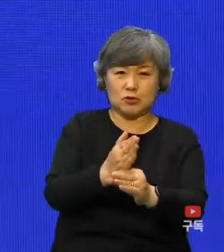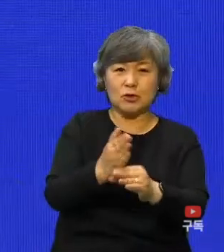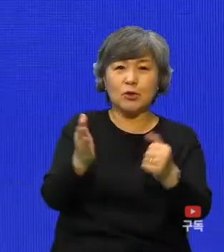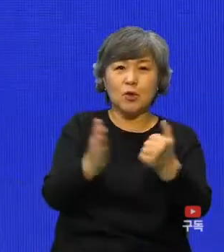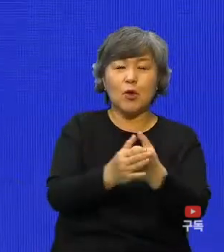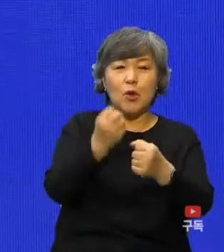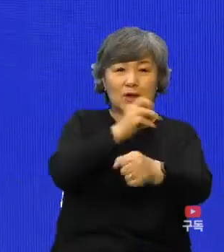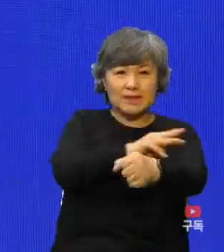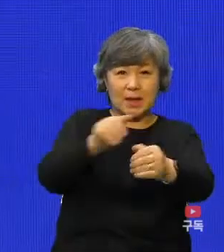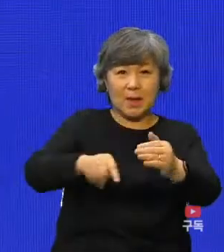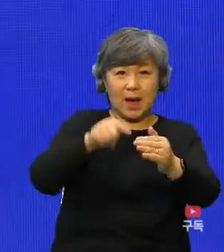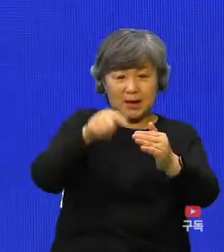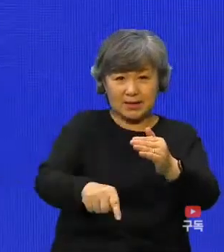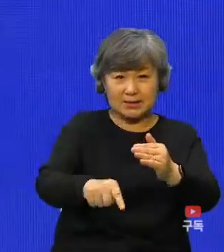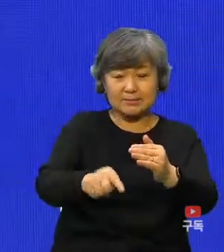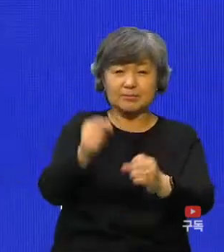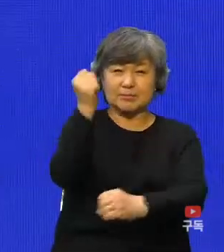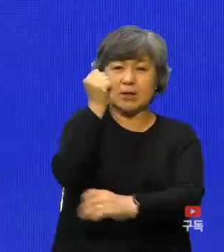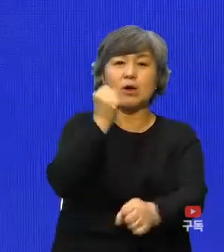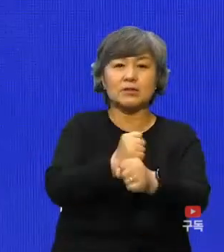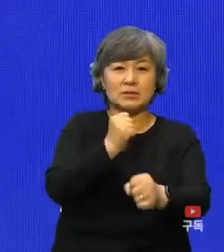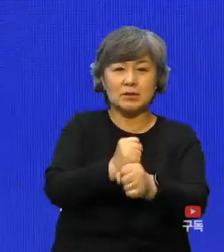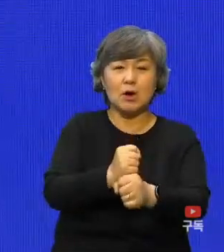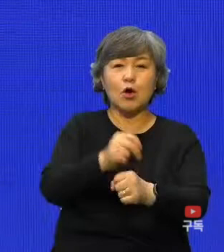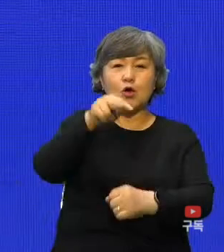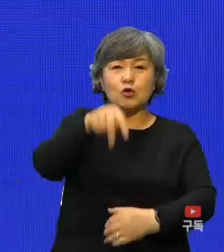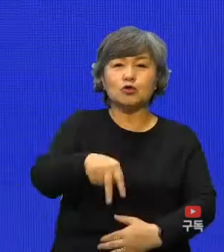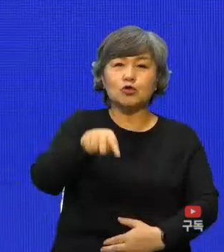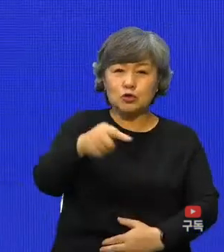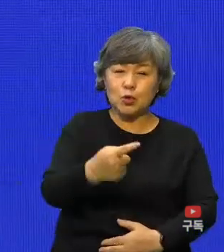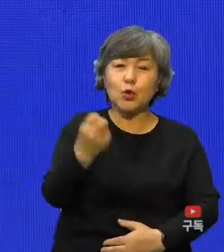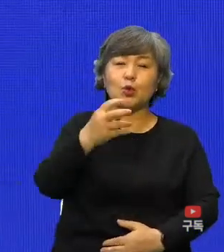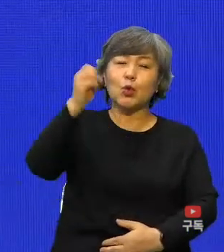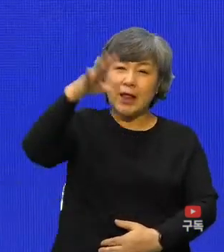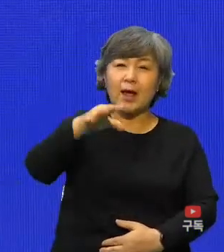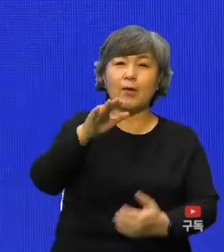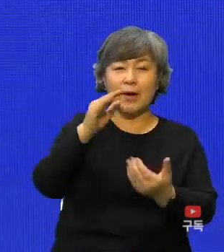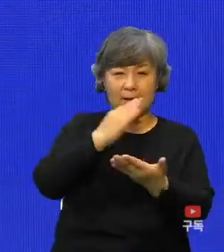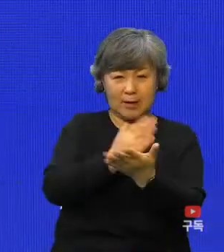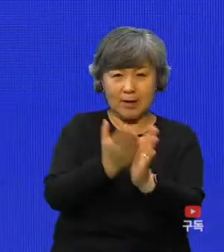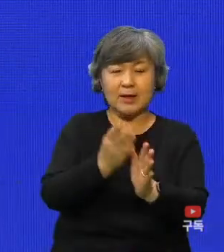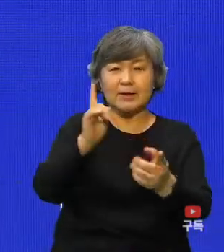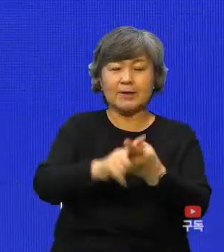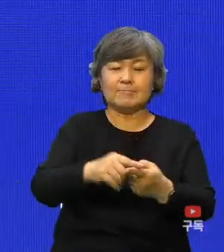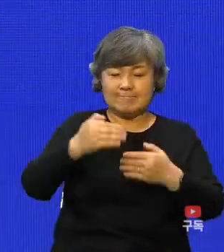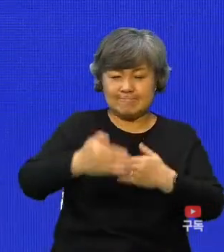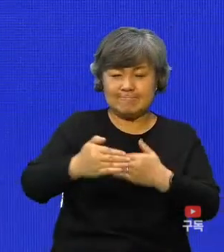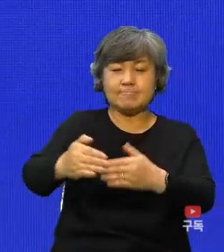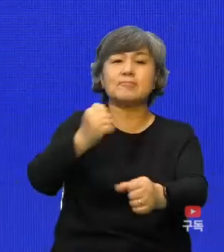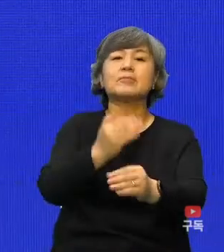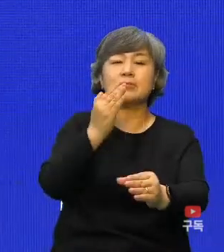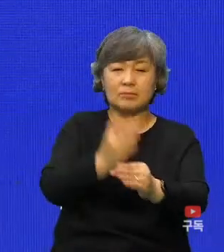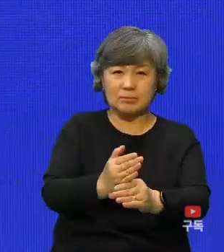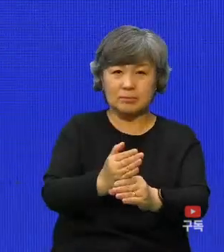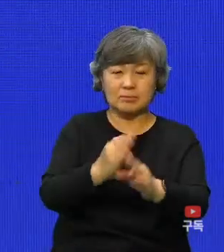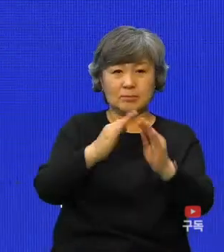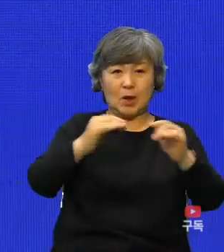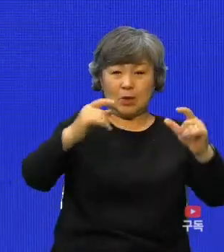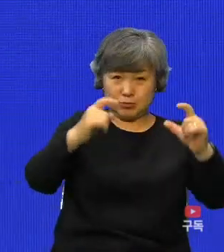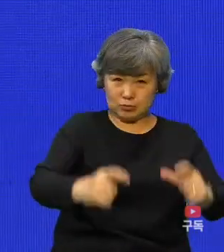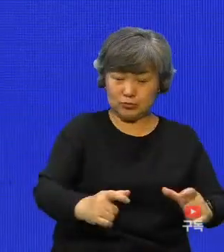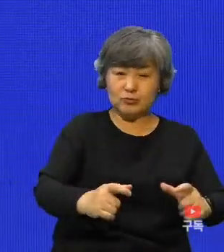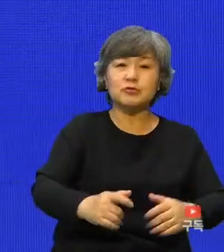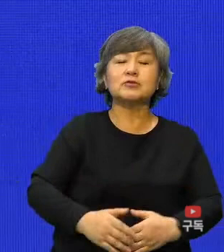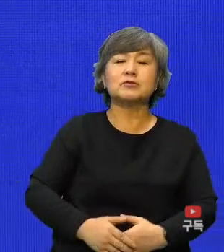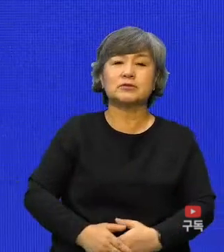새만금 재생에너지 클러스터를 중심으로 수소와 태양광 분야에 착실한 기반을 다져가고 있습니다. 전북은